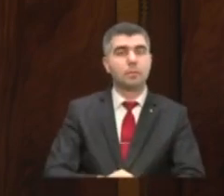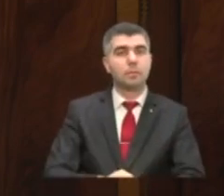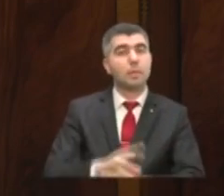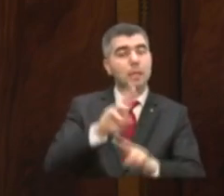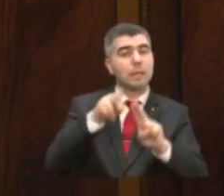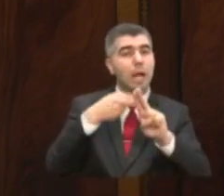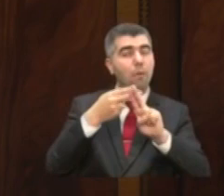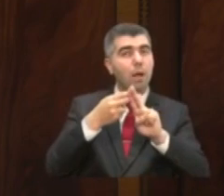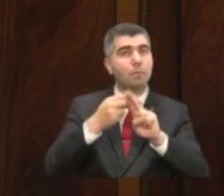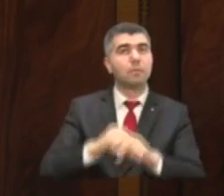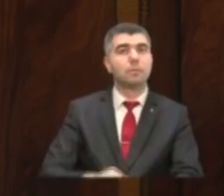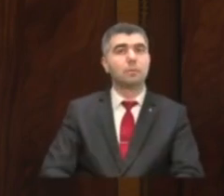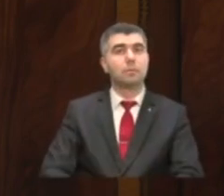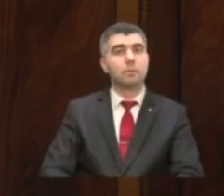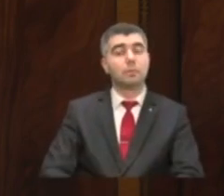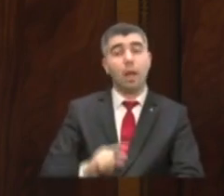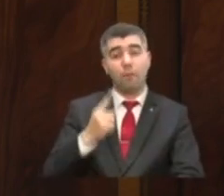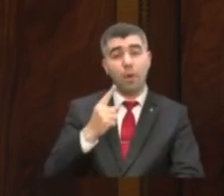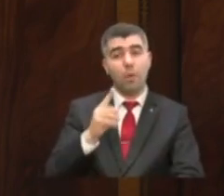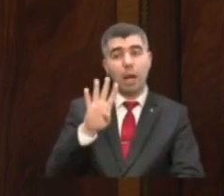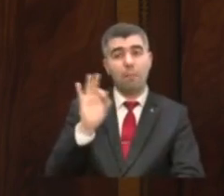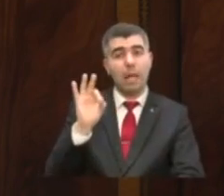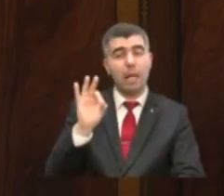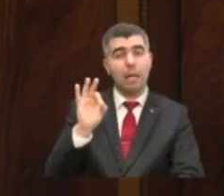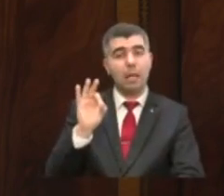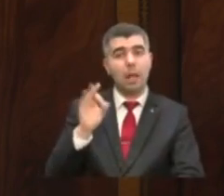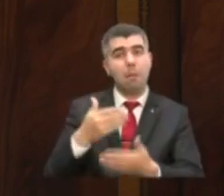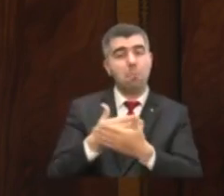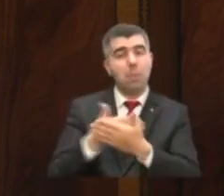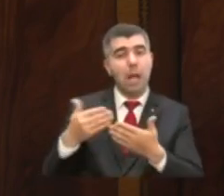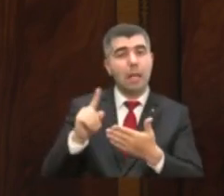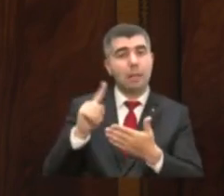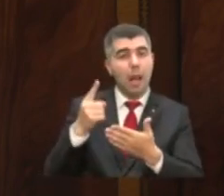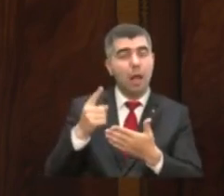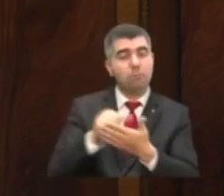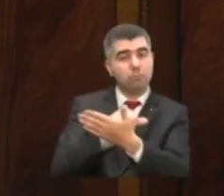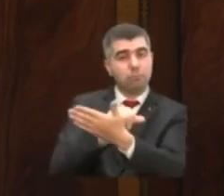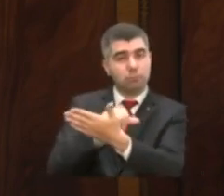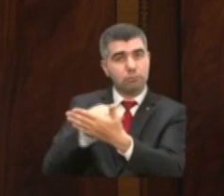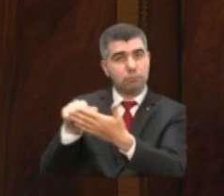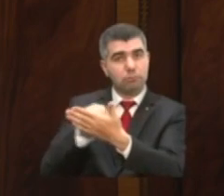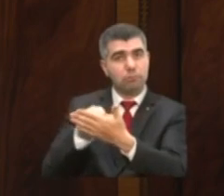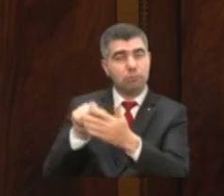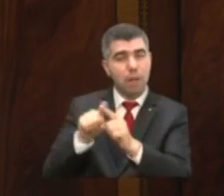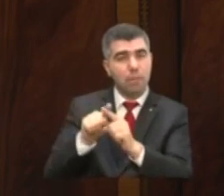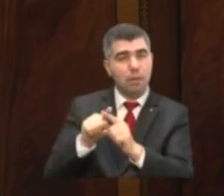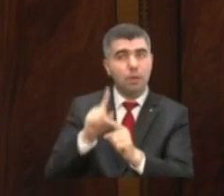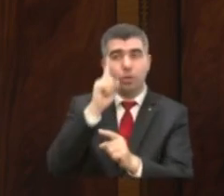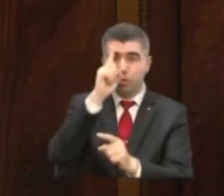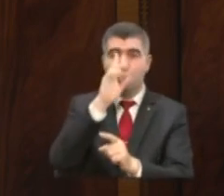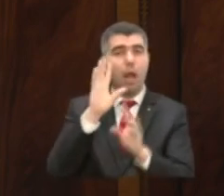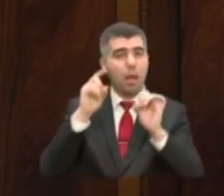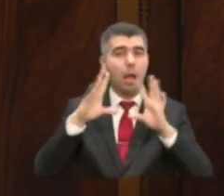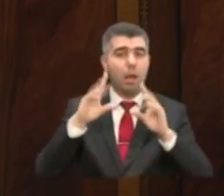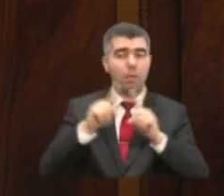جواب ديالكم، اولا 40 مليار ديال الدرهم لاداء المقاولات والمؤسسات العمومية تنطلبوا من الله هذا الشيء يطبق، لان